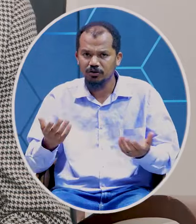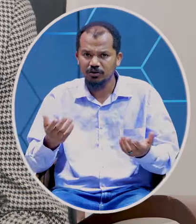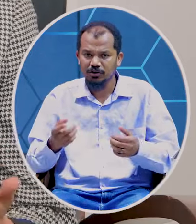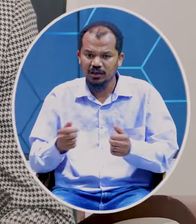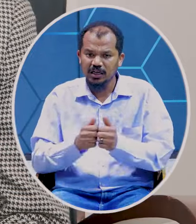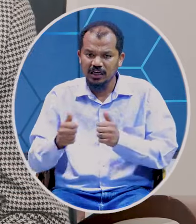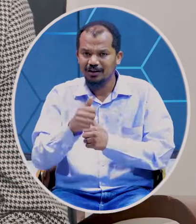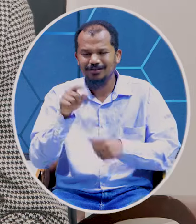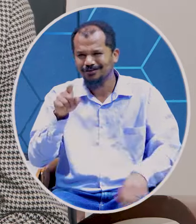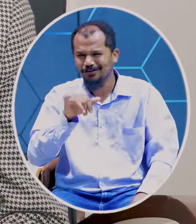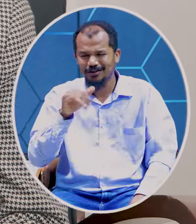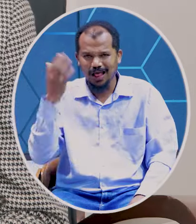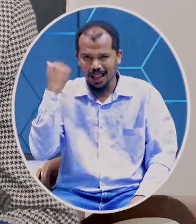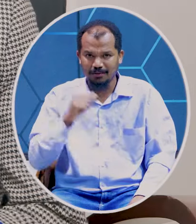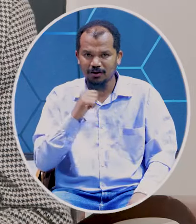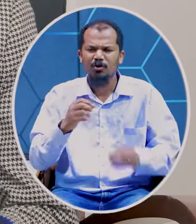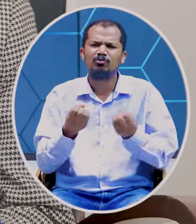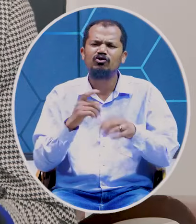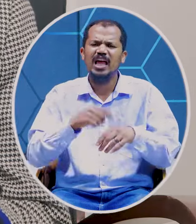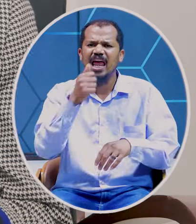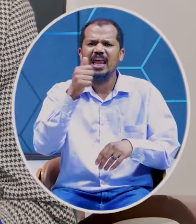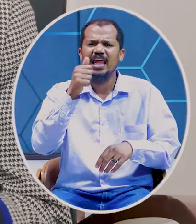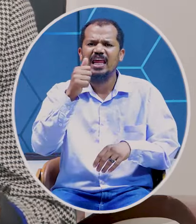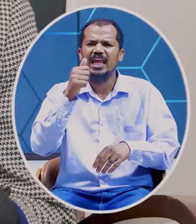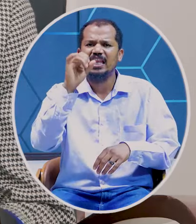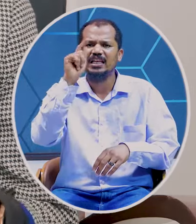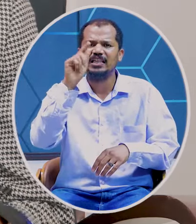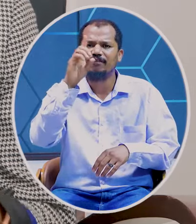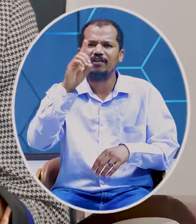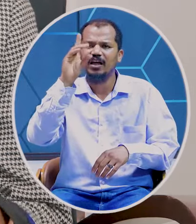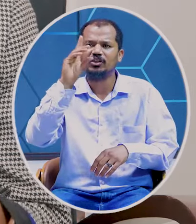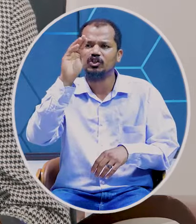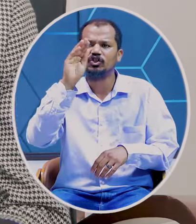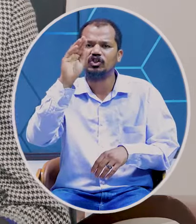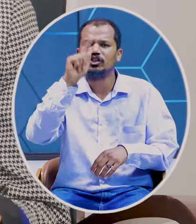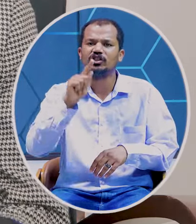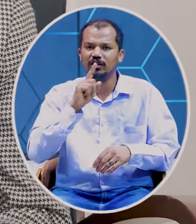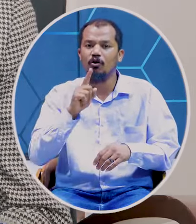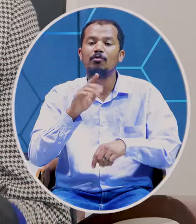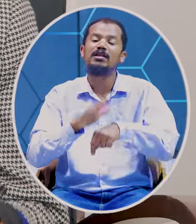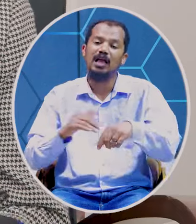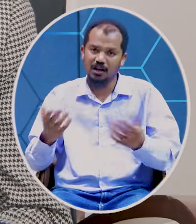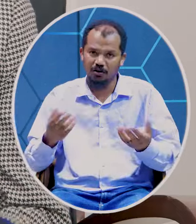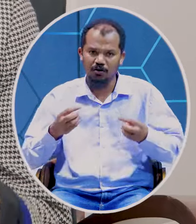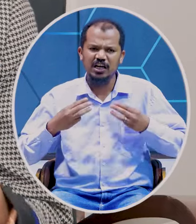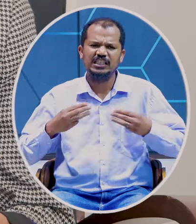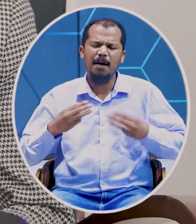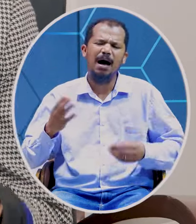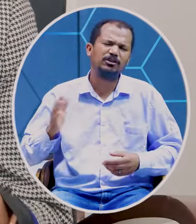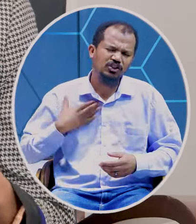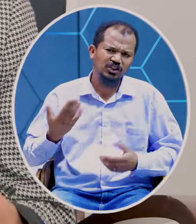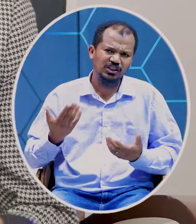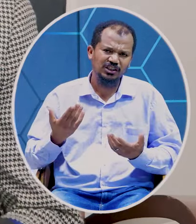እና ቀድሞ ግን እንደዛ አልነበረ ብዙ ጊዜ ኢንፌክሽን ነው በቃ መጀመሪያ ኢንፌክሽን ነው የሚጠራው ቲበርክሎሲስ ሳምባ